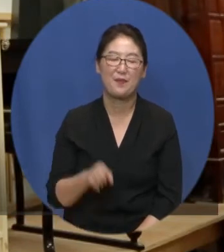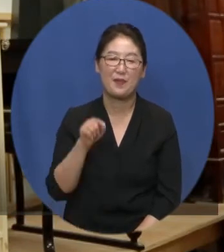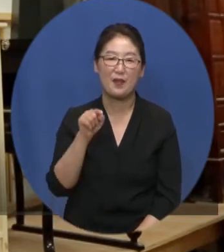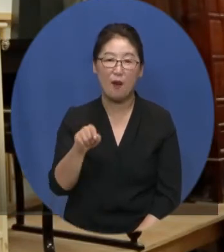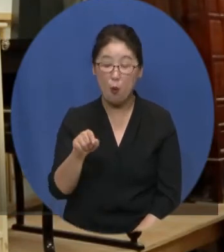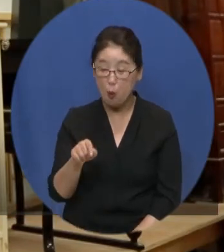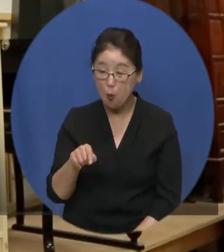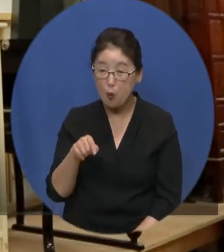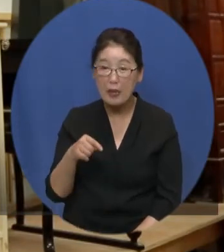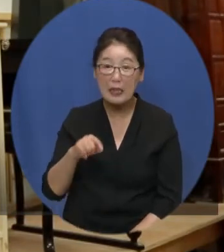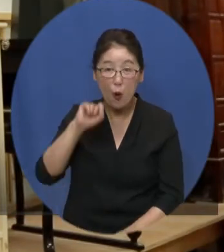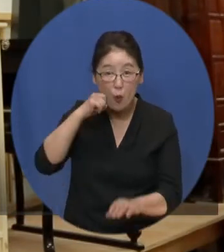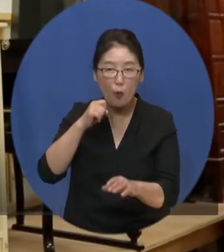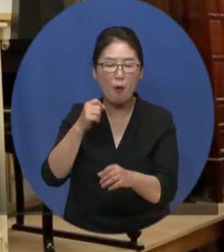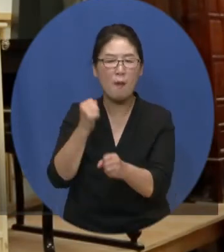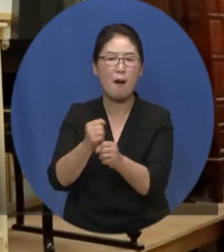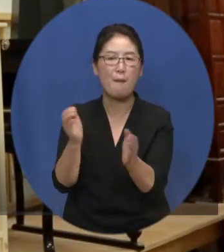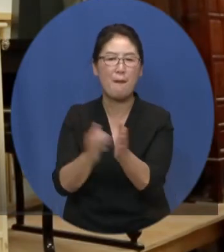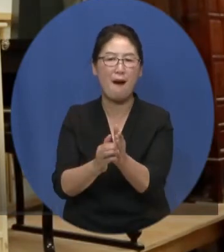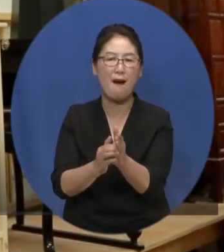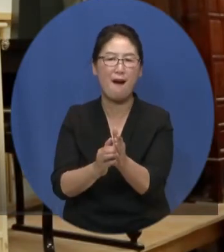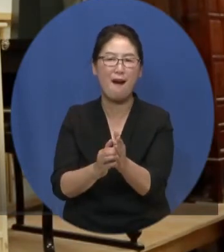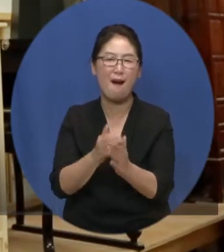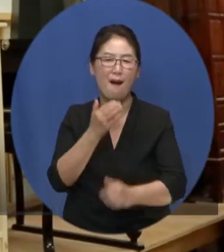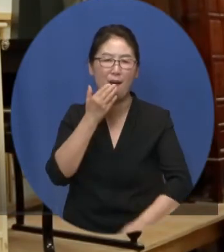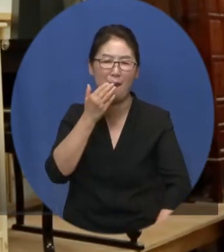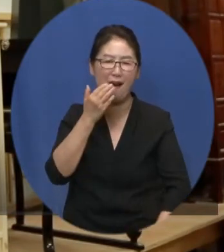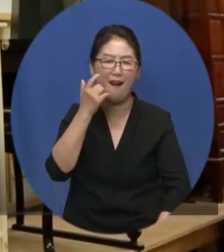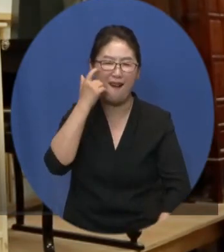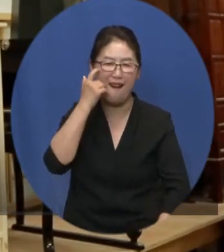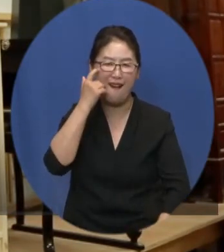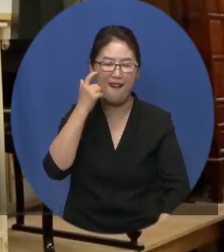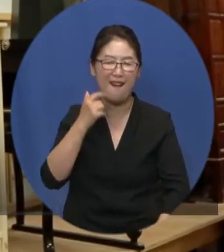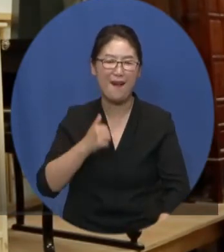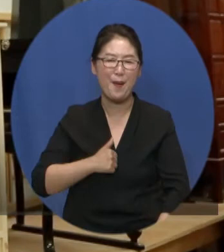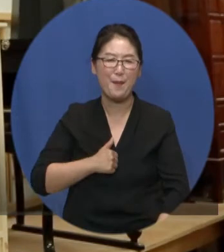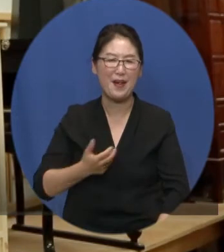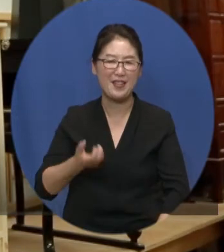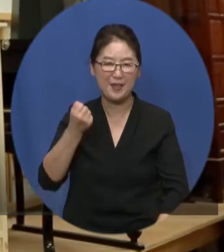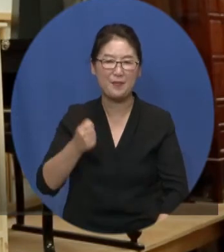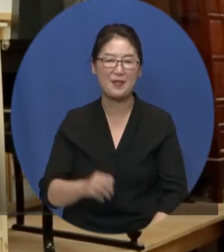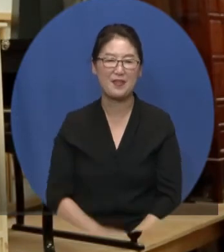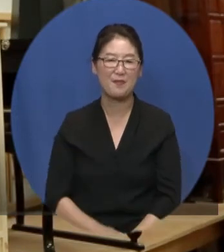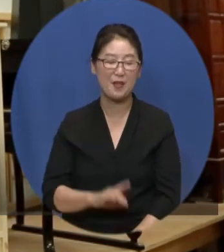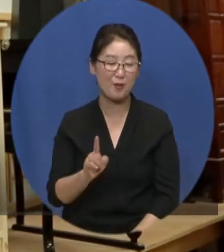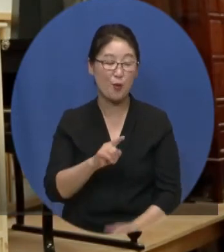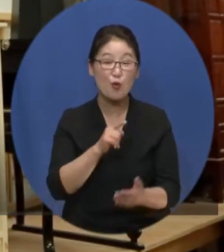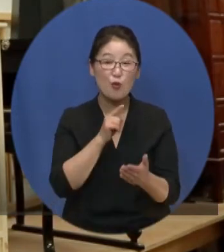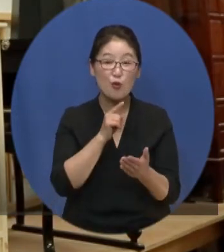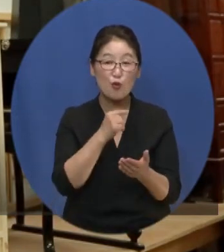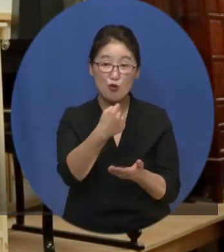이것까지 할 수 있어 그리고 또 하나는 뭐냐면 가끔 이렇게 뭐 주문이 오다보면